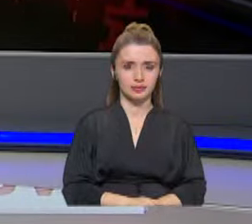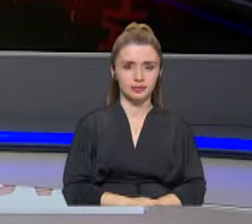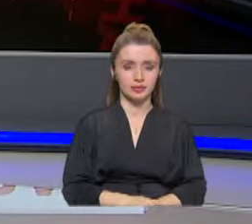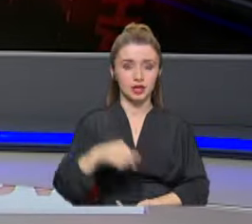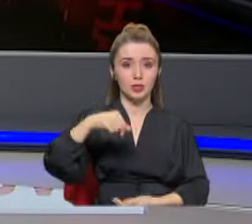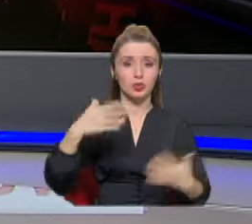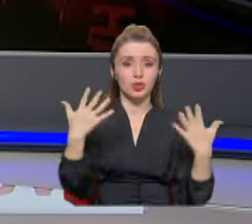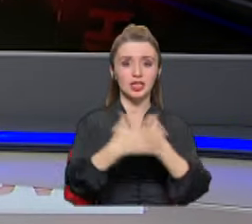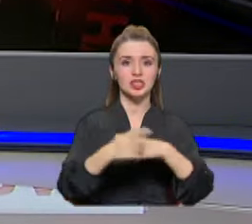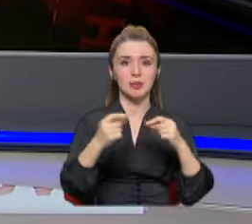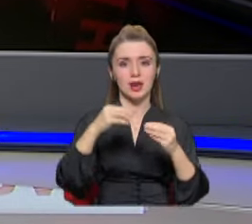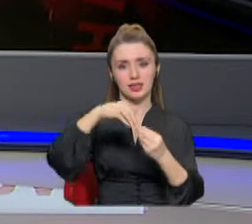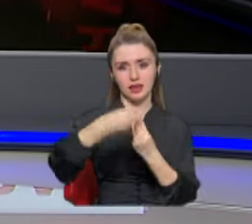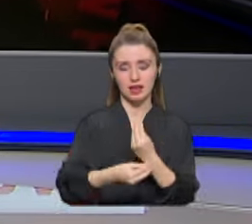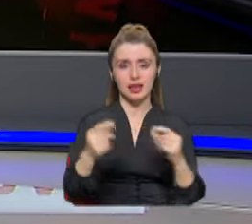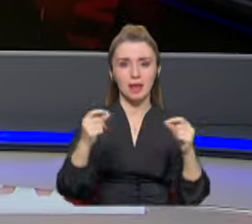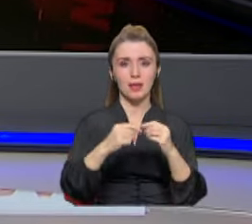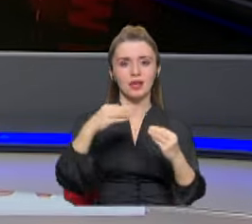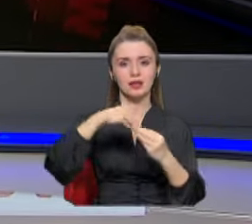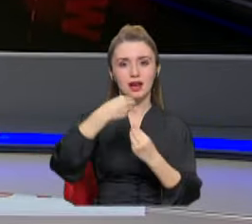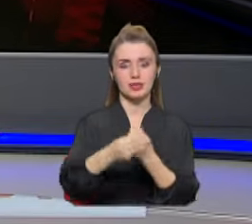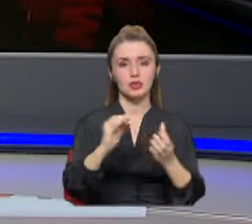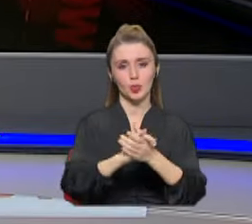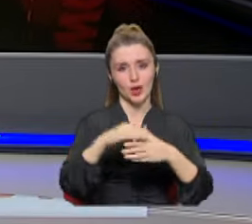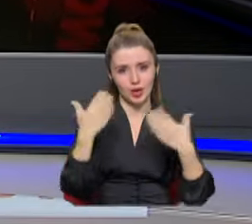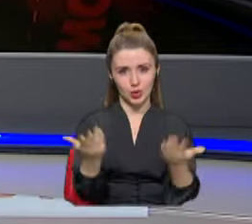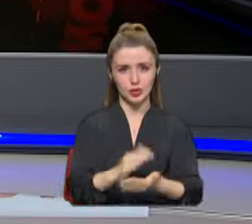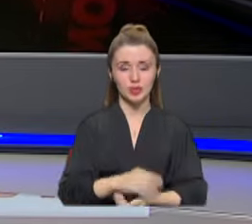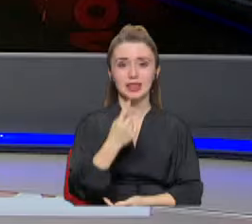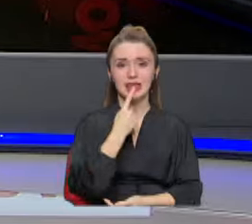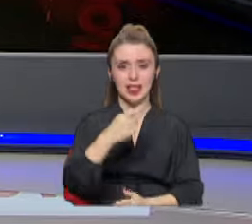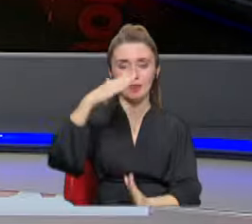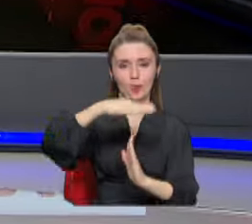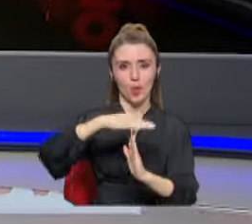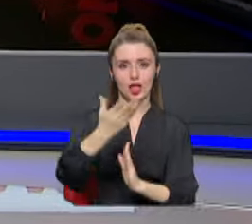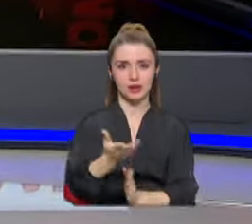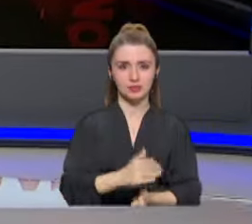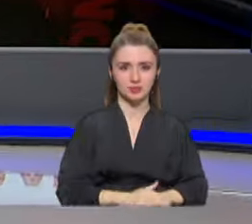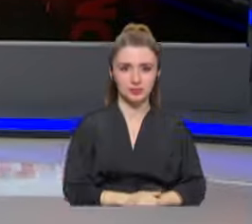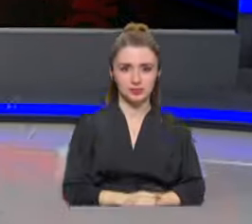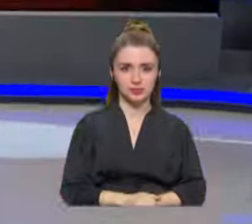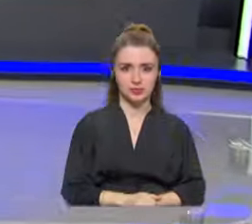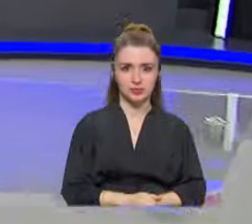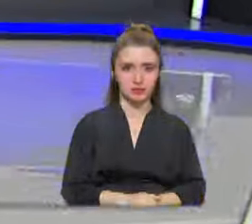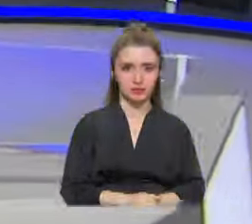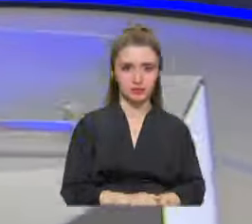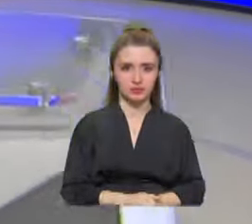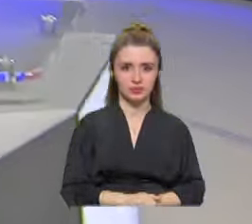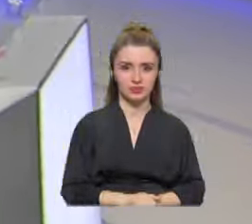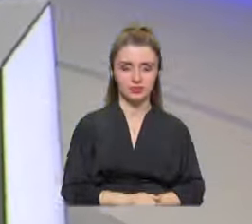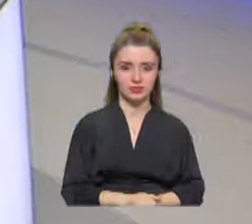Efendim bu gece Berat Kandili, Berat Kandiliniz mübarek olsun diyerek araya gidiyoruz.